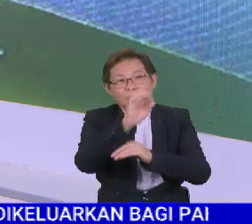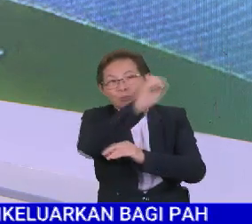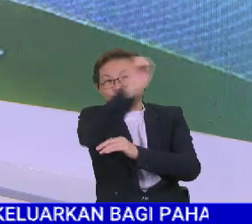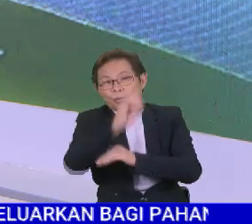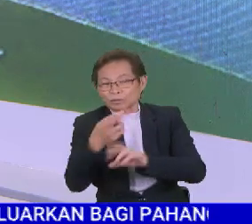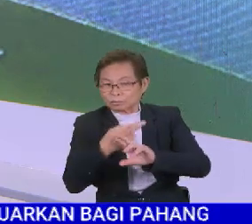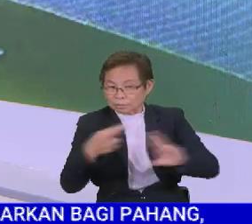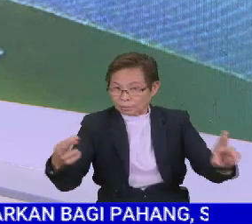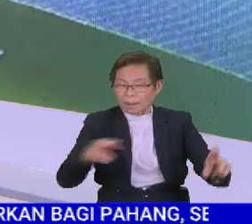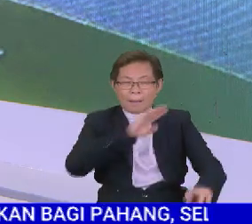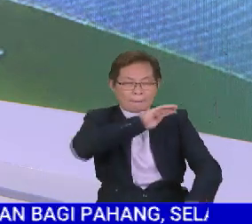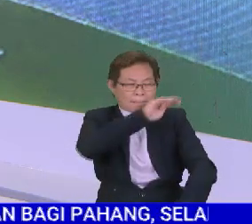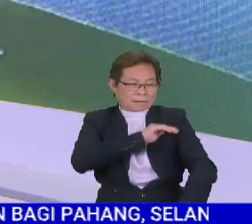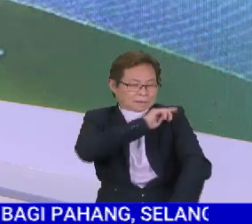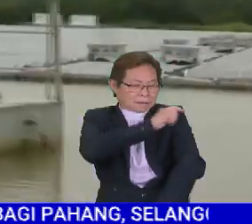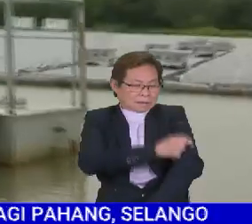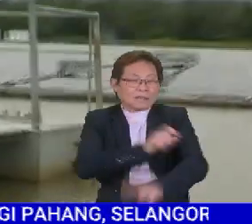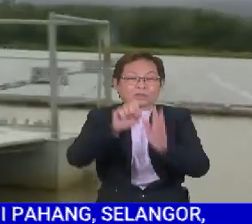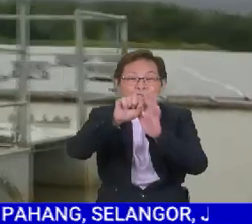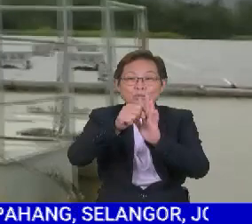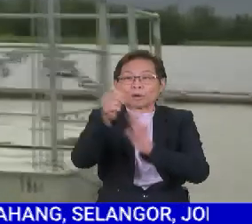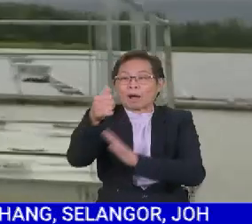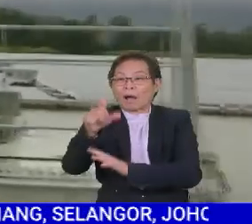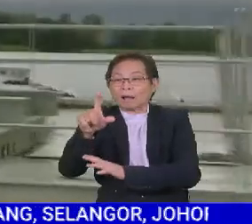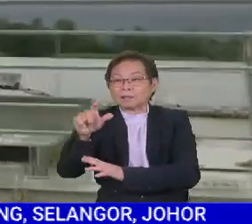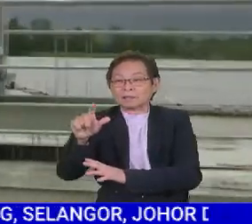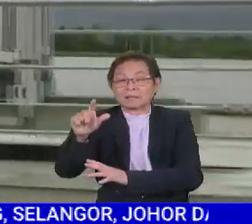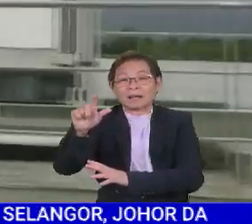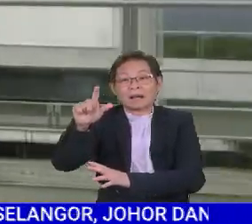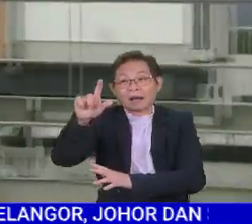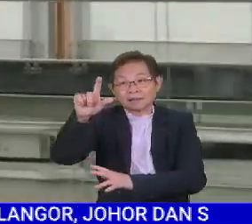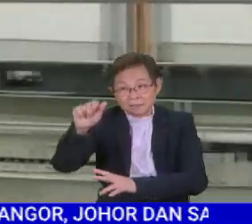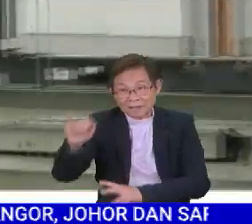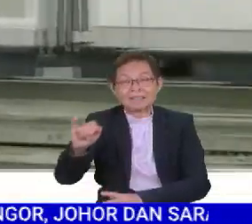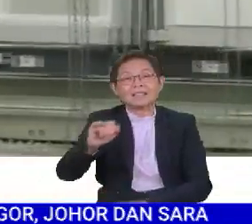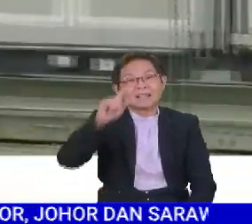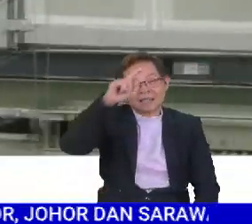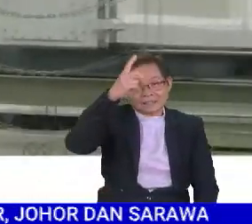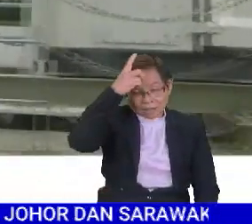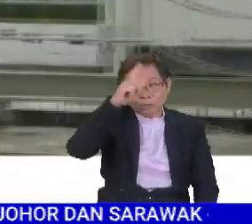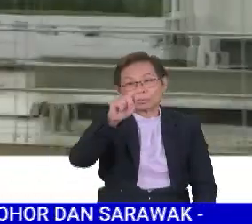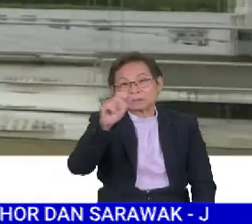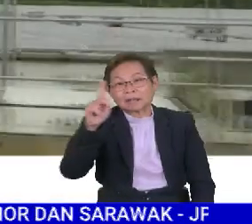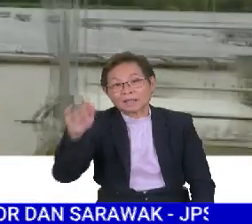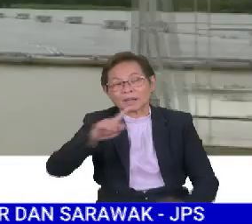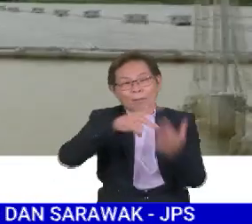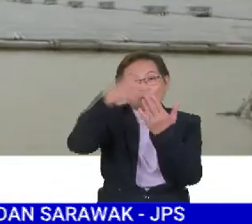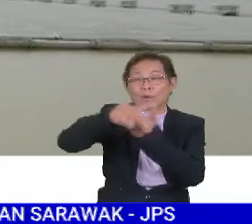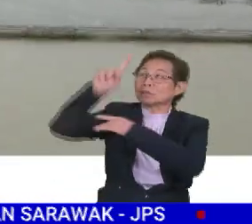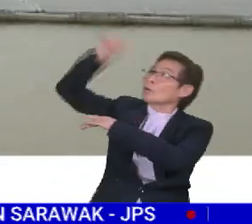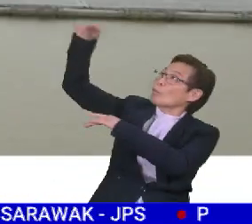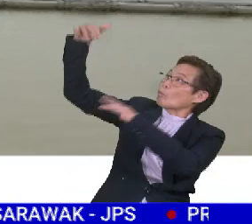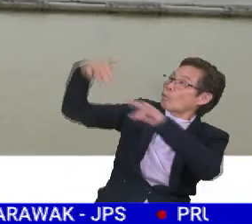90%. Menteri Tenaga dan Sumber Asli, Datuk Seri Taqiyuddin Hassan berkata, projek solar berkapasiti